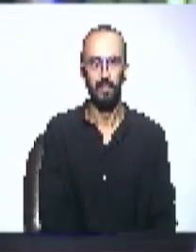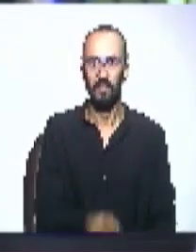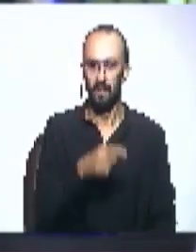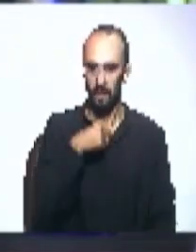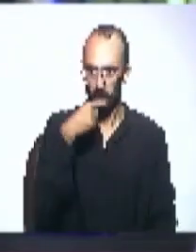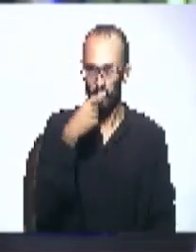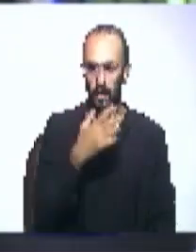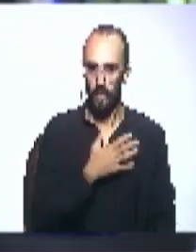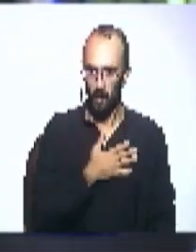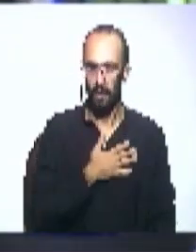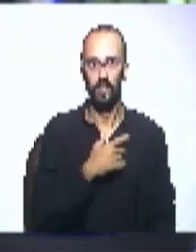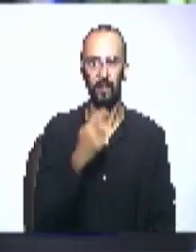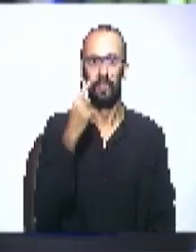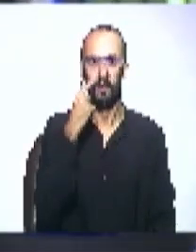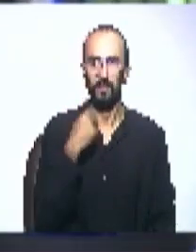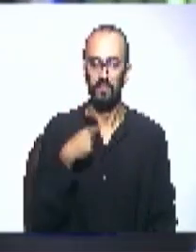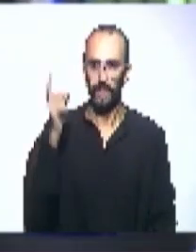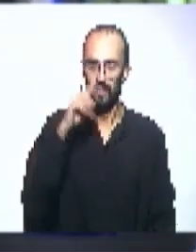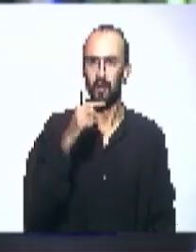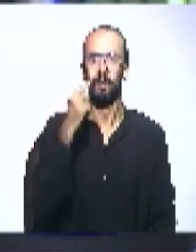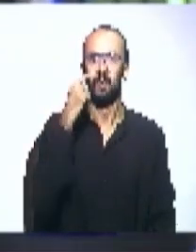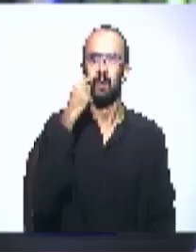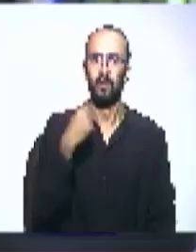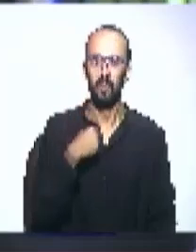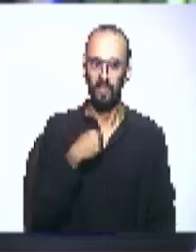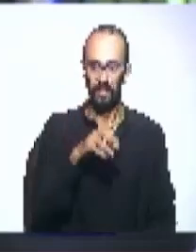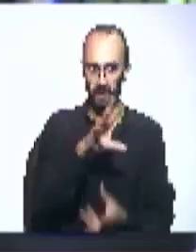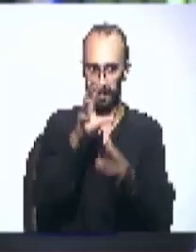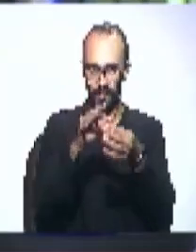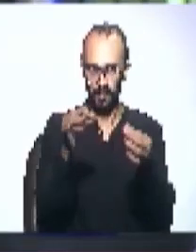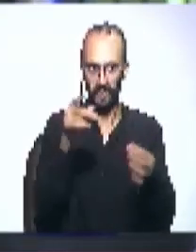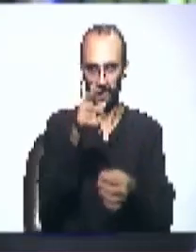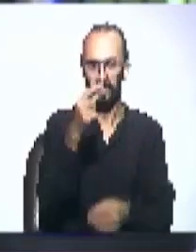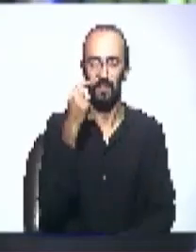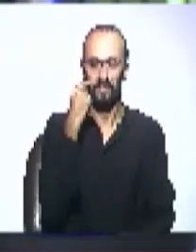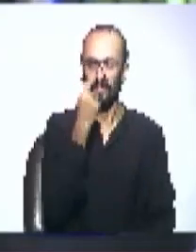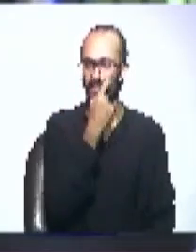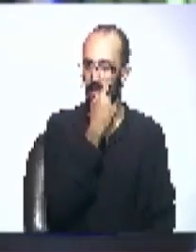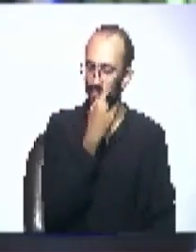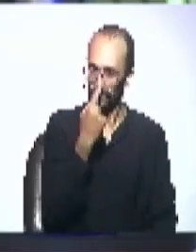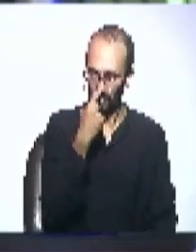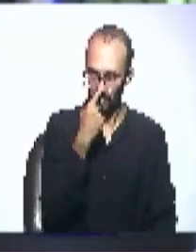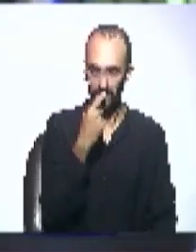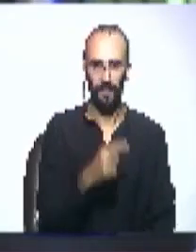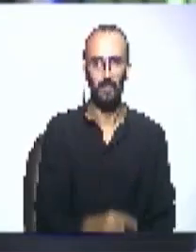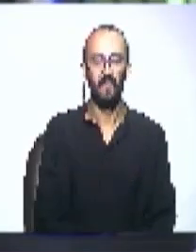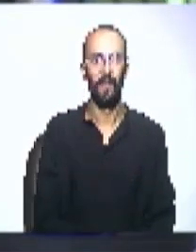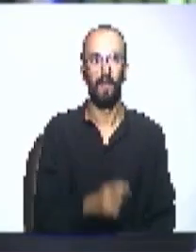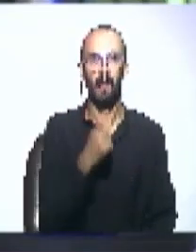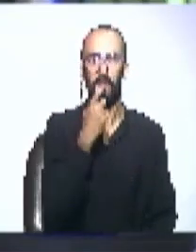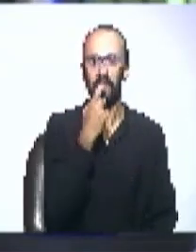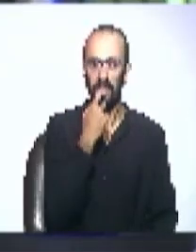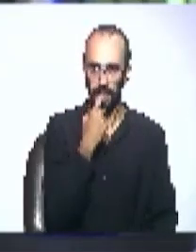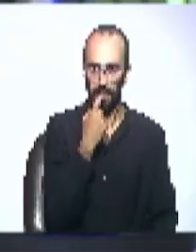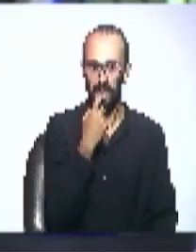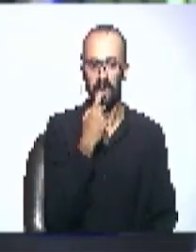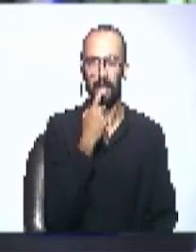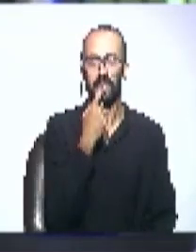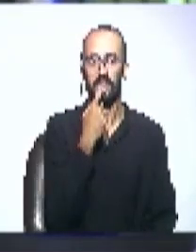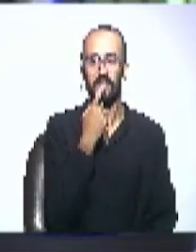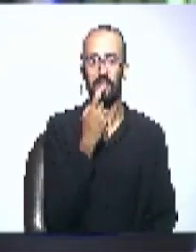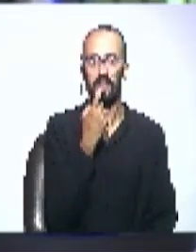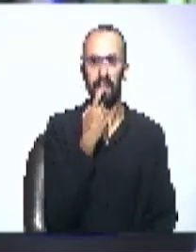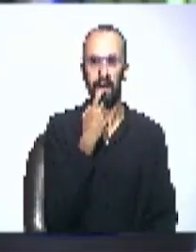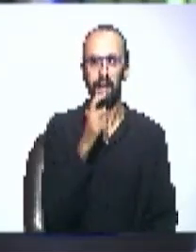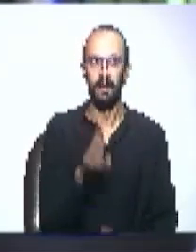بقول لحضرتك تابعني بقى الحلقه اللي جايه هتلاقي اجابه على كل الكلام بتاع حضرتك ده انا تحت امرك هنعمل العصاير اللي حضرتك بتتكلم